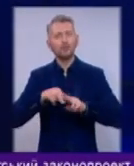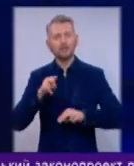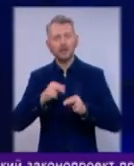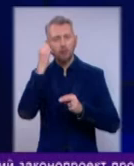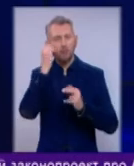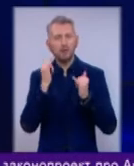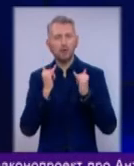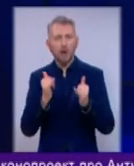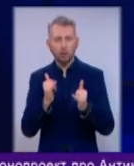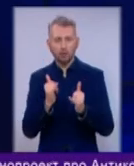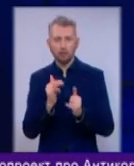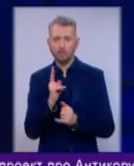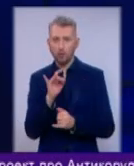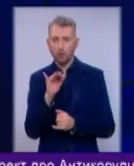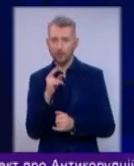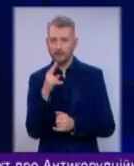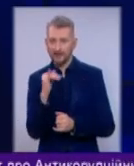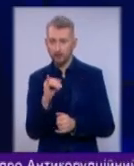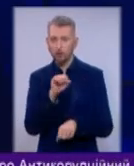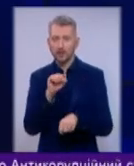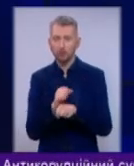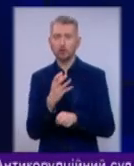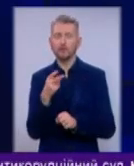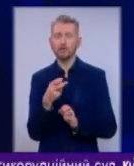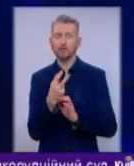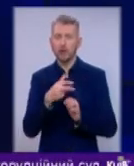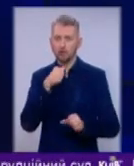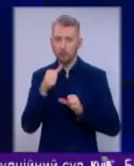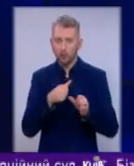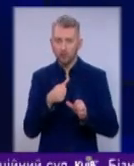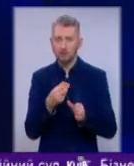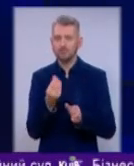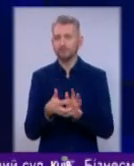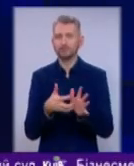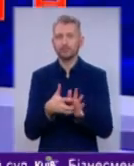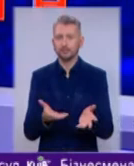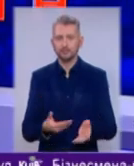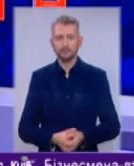будівництво меморіалу у Корюківці зупинилось ще у 2013 році через брак коштів.